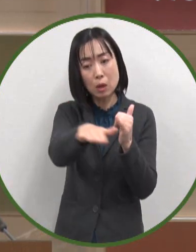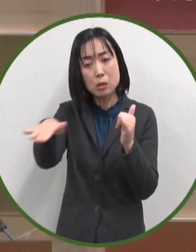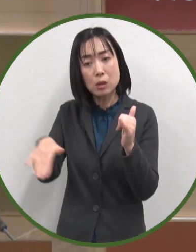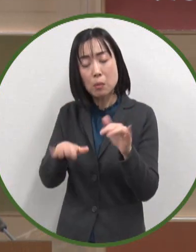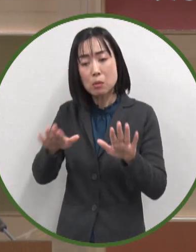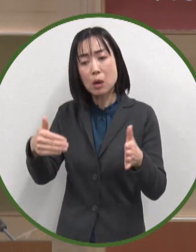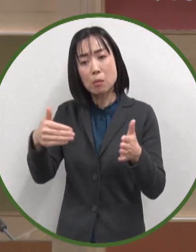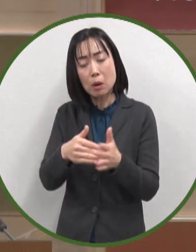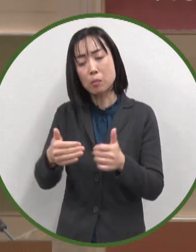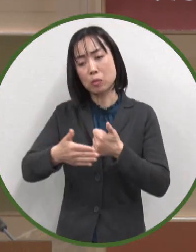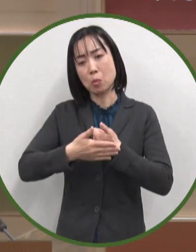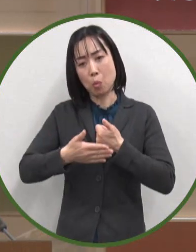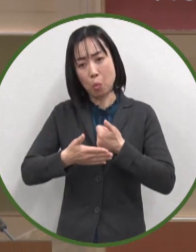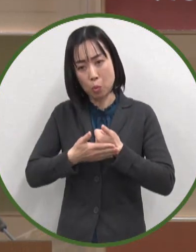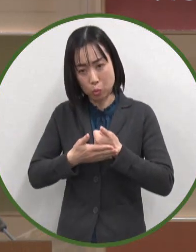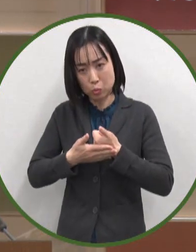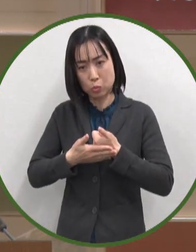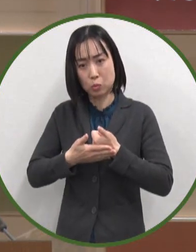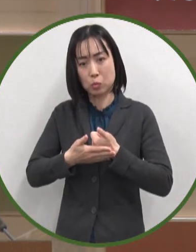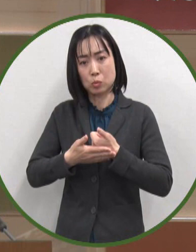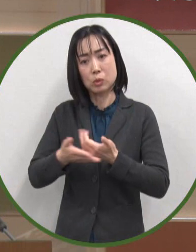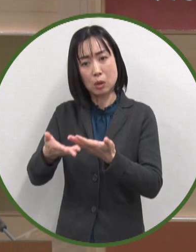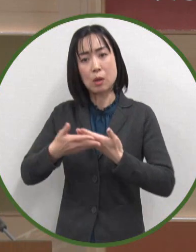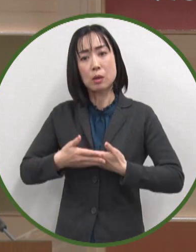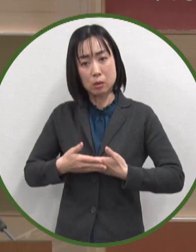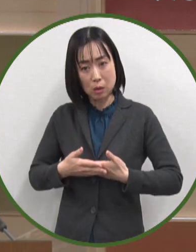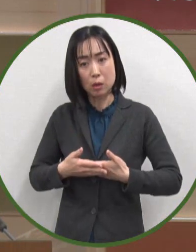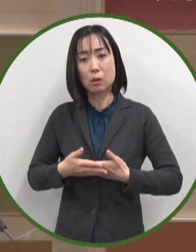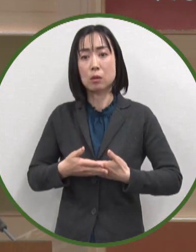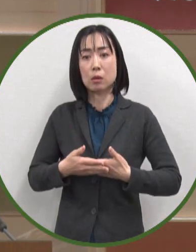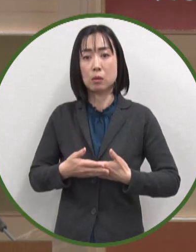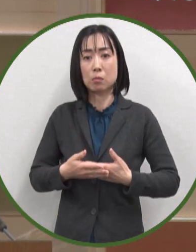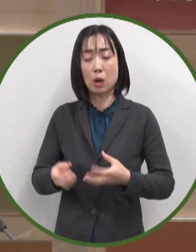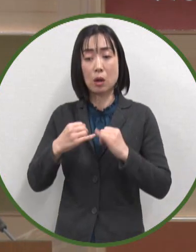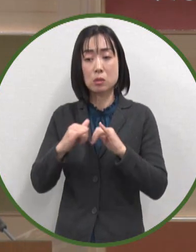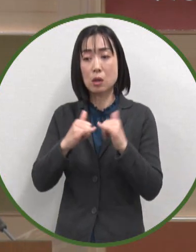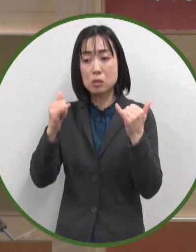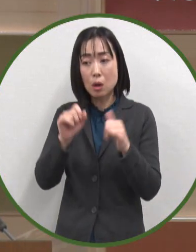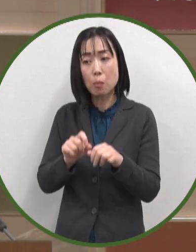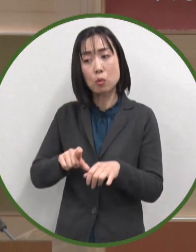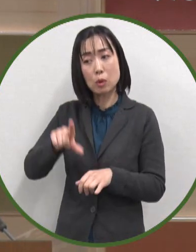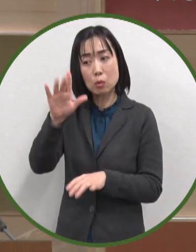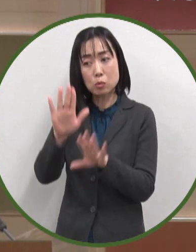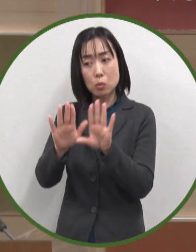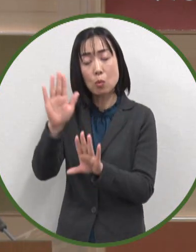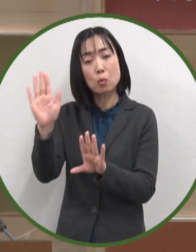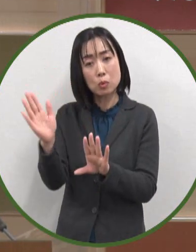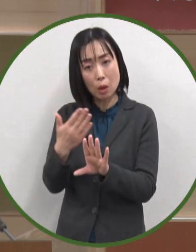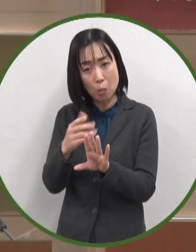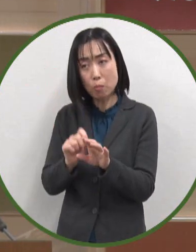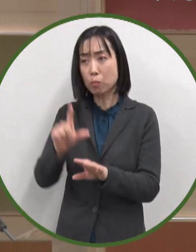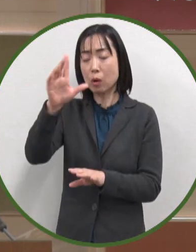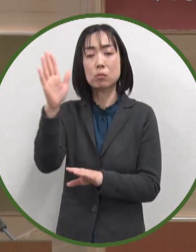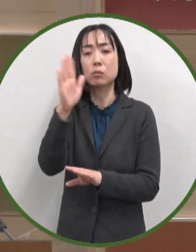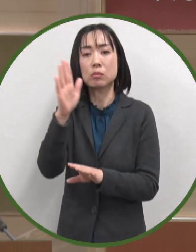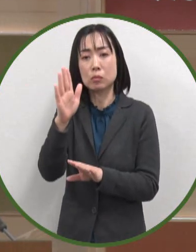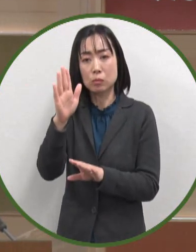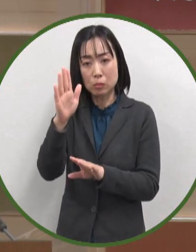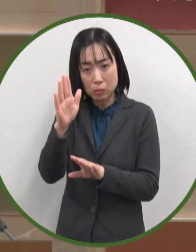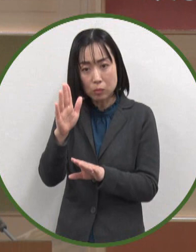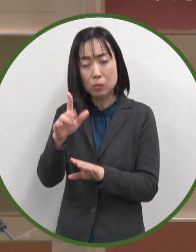ご協力によりまして、拡大傾向にあっても比較的緩やかな上昇に抑えられてきており